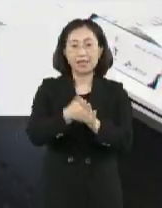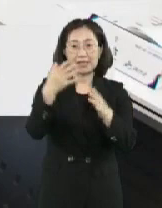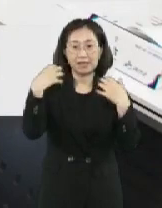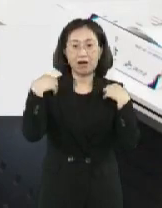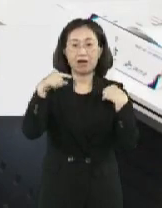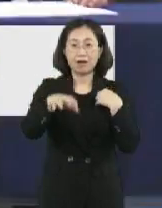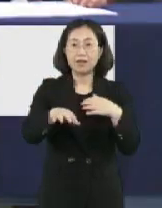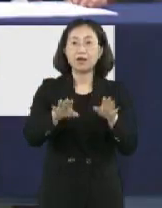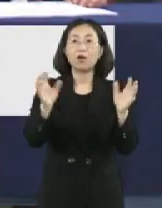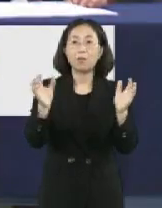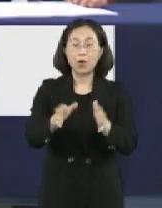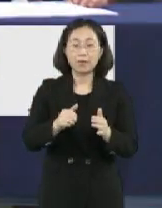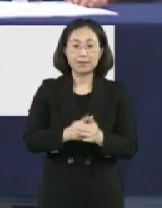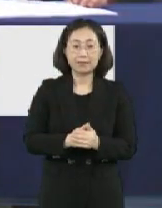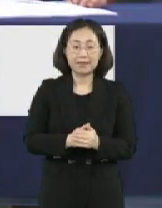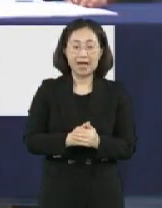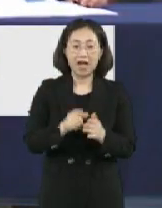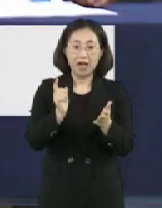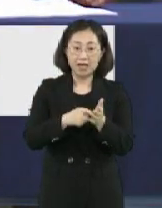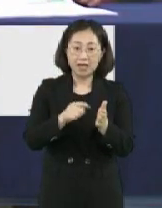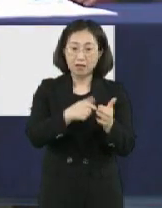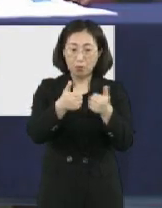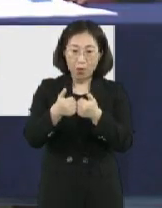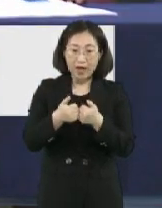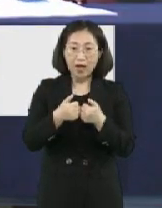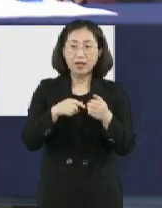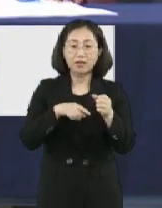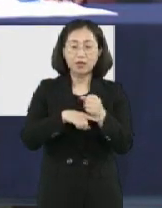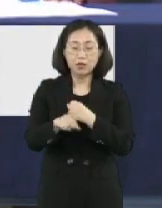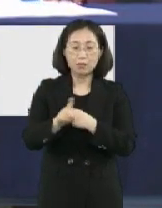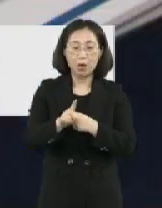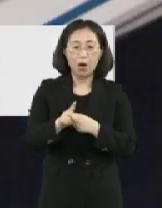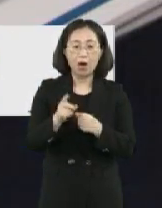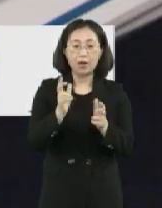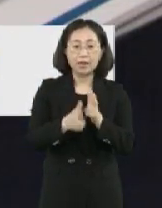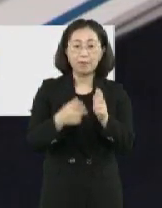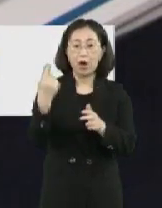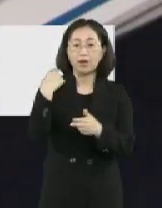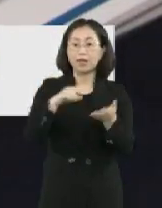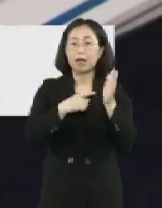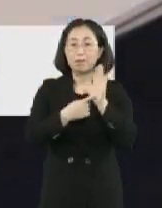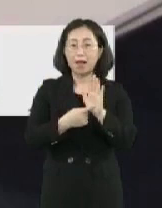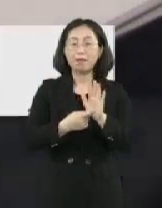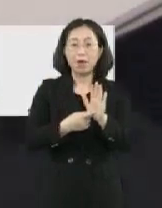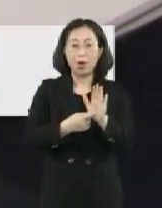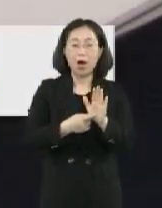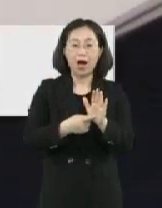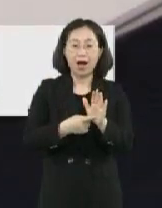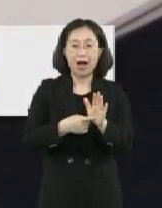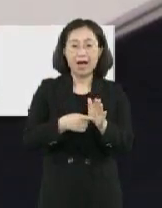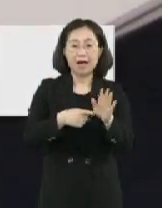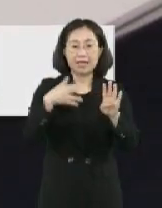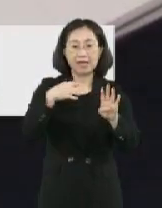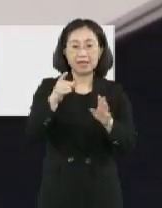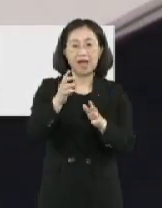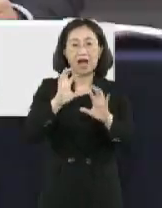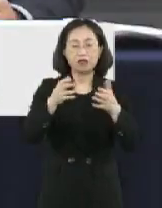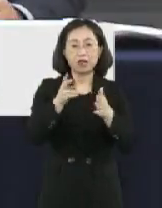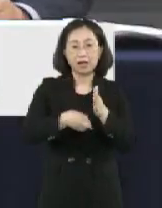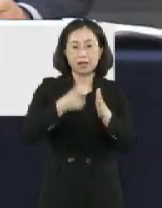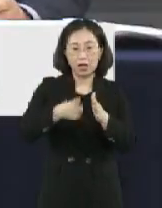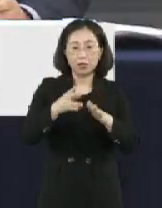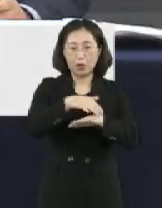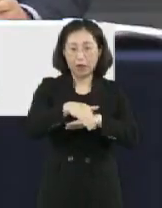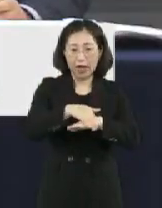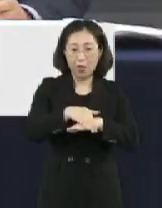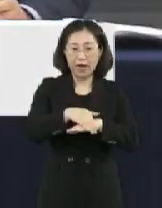열렸습니다. 시장 군수들이 긴급회의를 갖는 것은 이 사업이 어제 발표된 국토교통부 제4차 국가철도망